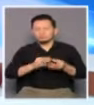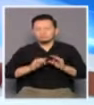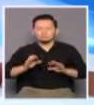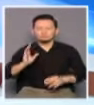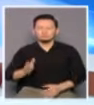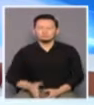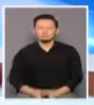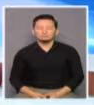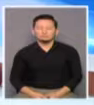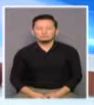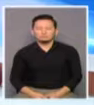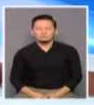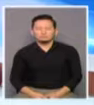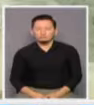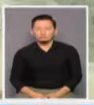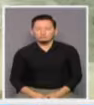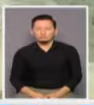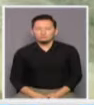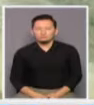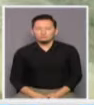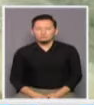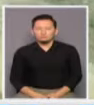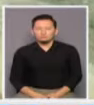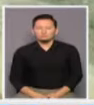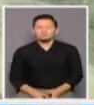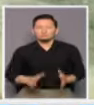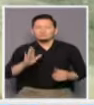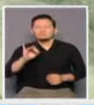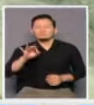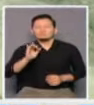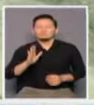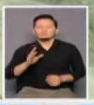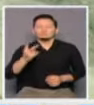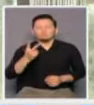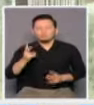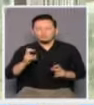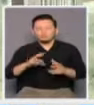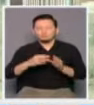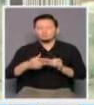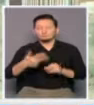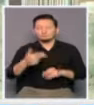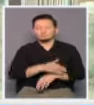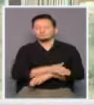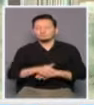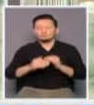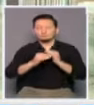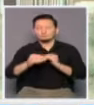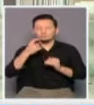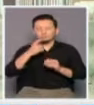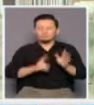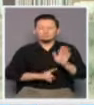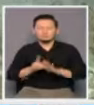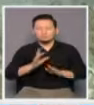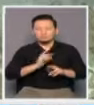Динара Жоламанқызы тарқатады. Биыл Водников 2 ықшам ауданының 33 көшесіне тас жол төсеу жұмыстары